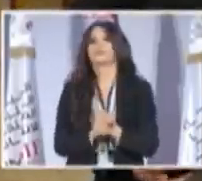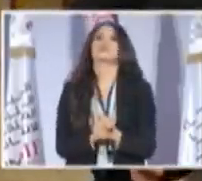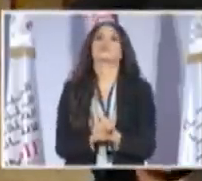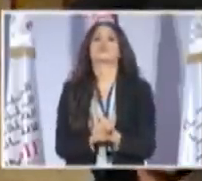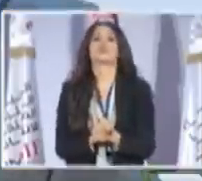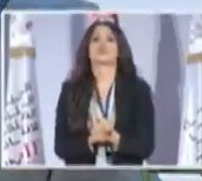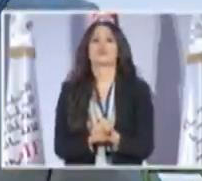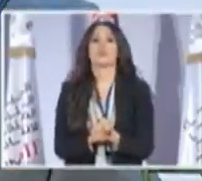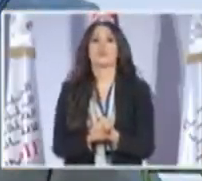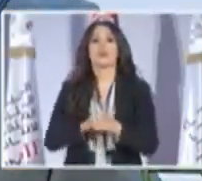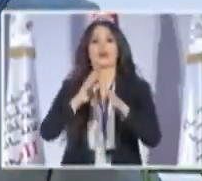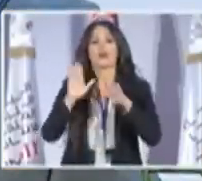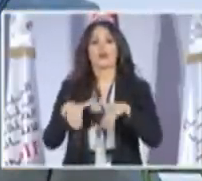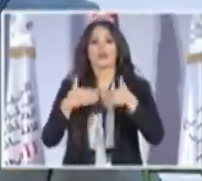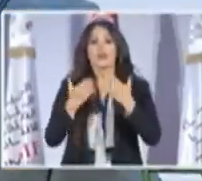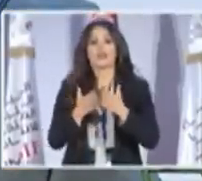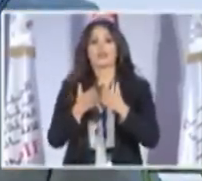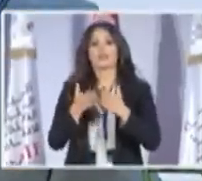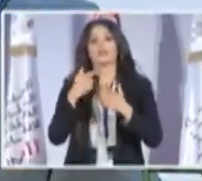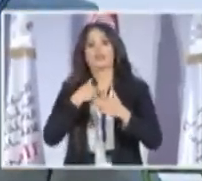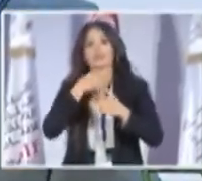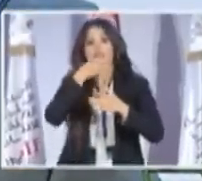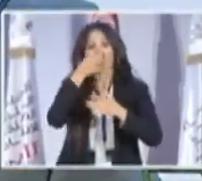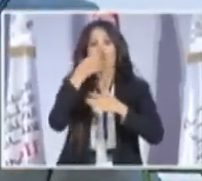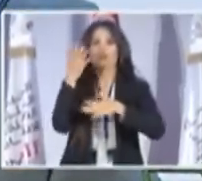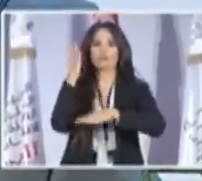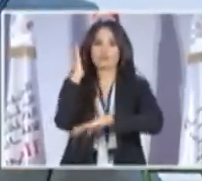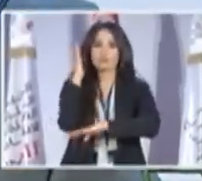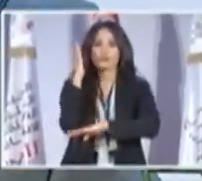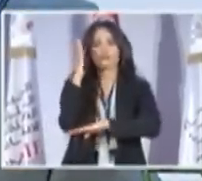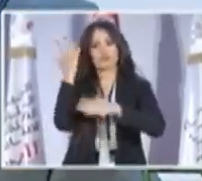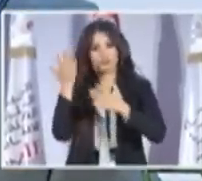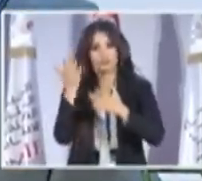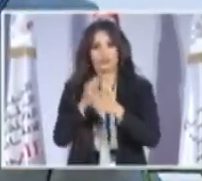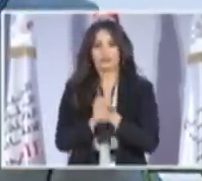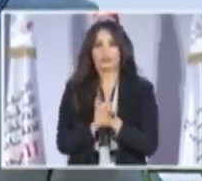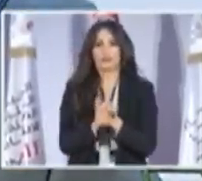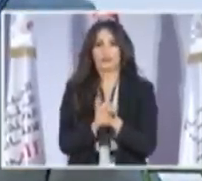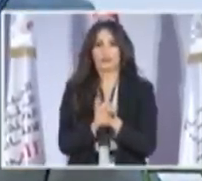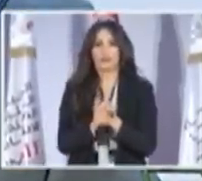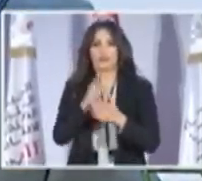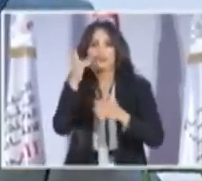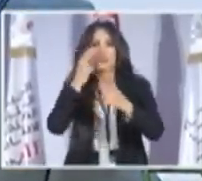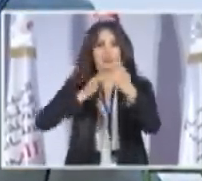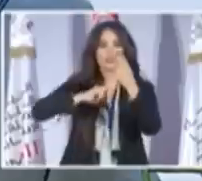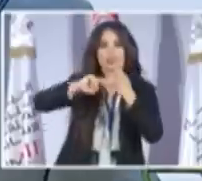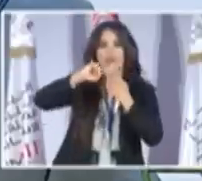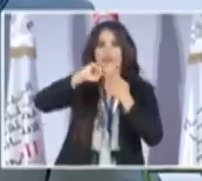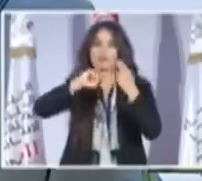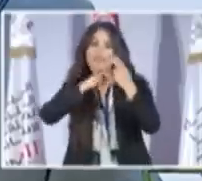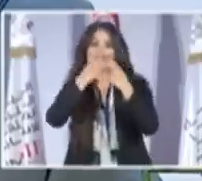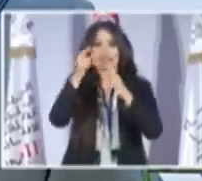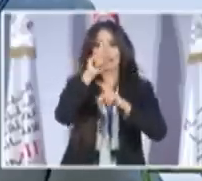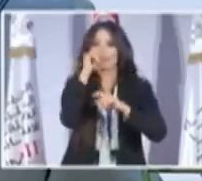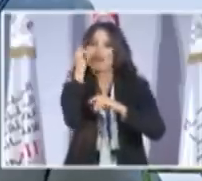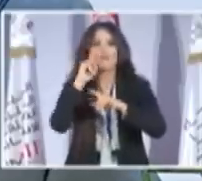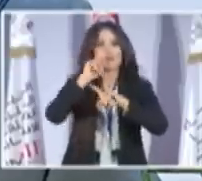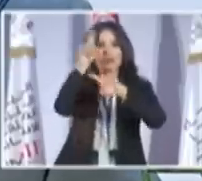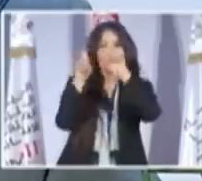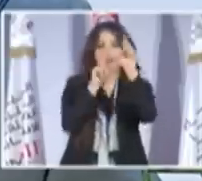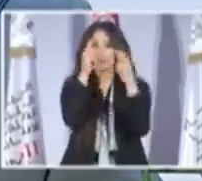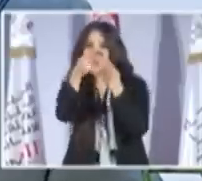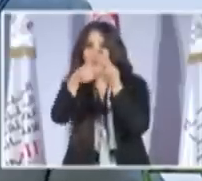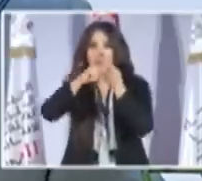لكن خيرنا انه خذوا بحظكم في ندوه صحفيه اللي الاستجابه ل تساؤلاتكم او